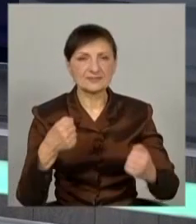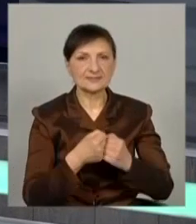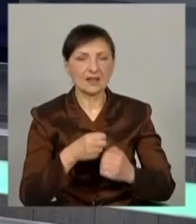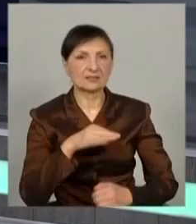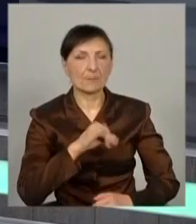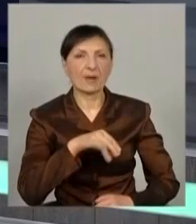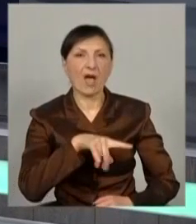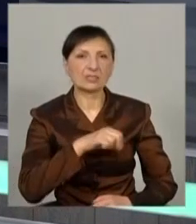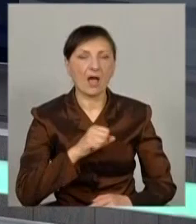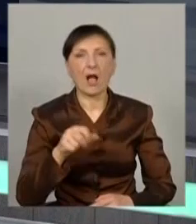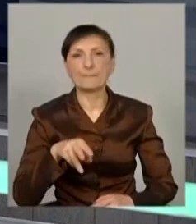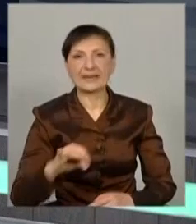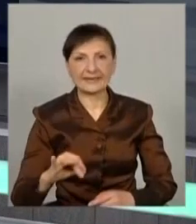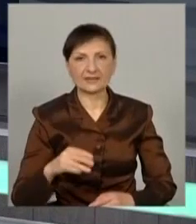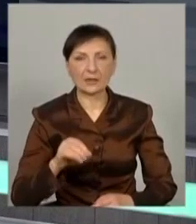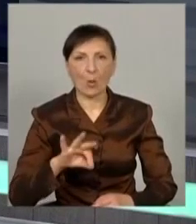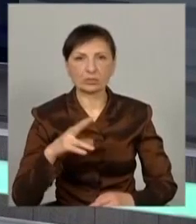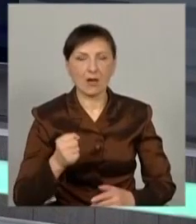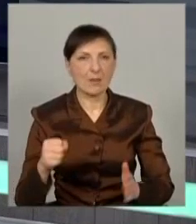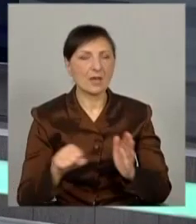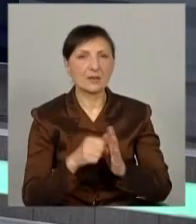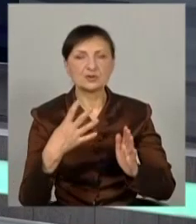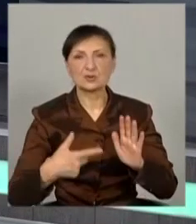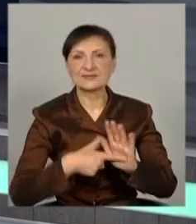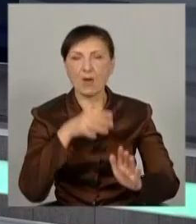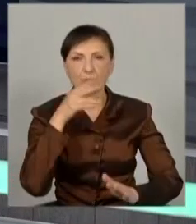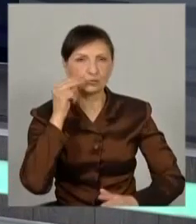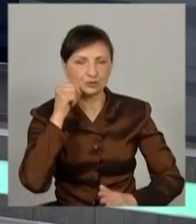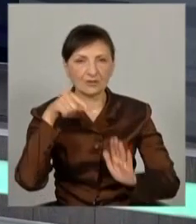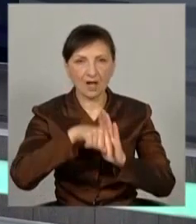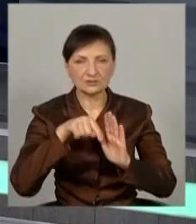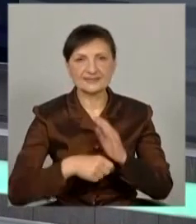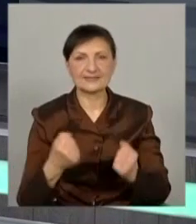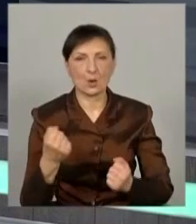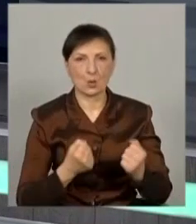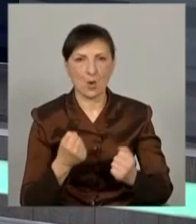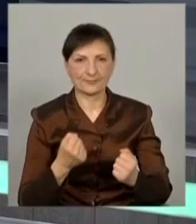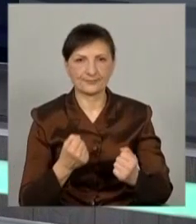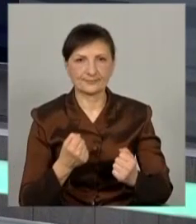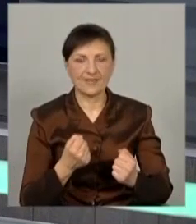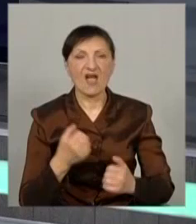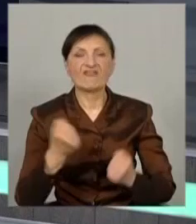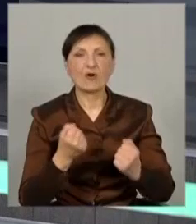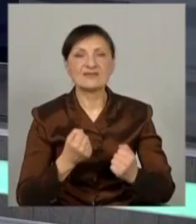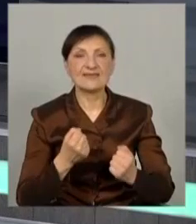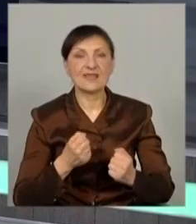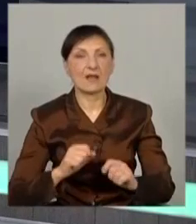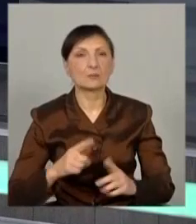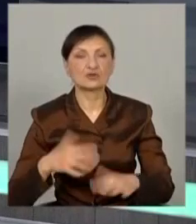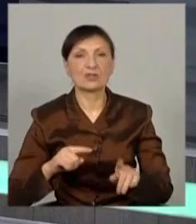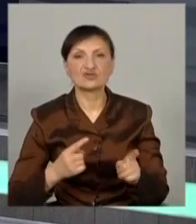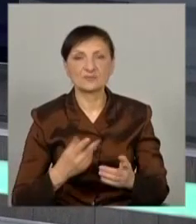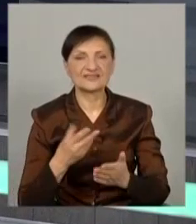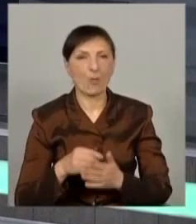Toyota Camry. На месте происшествия погиб 47-летний мужчина, находившийся за рулем легковушки. Водитель внедорожника вместе со